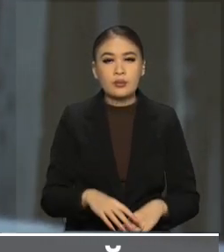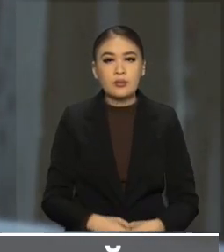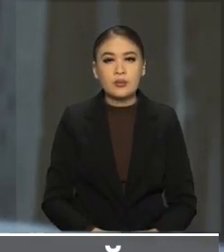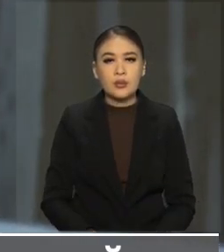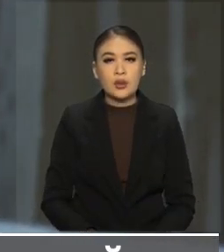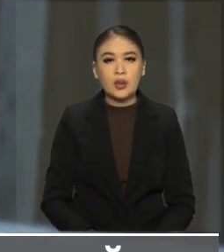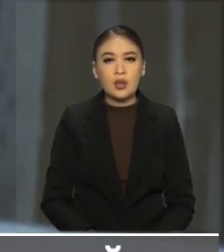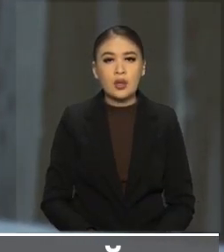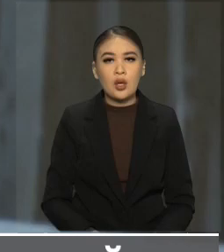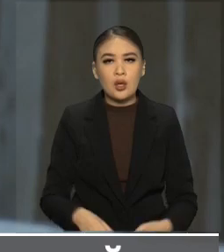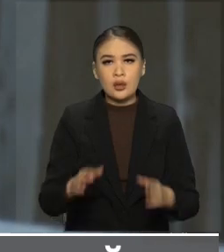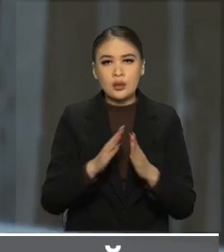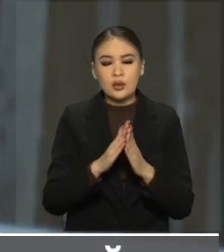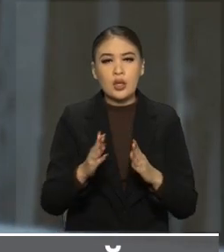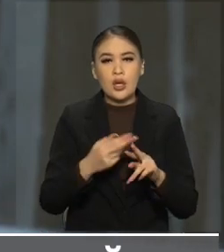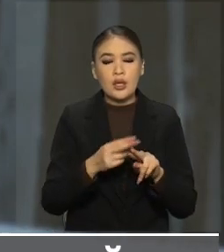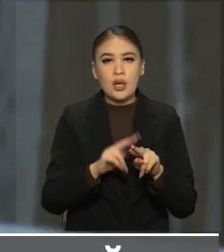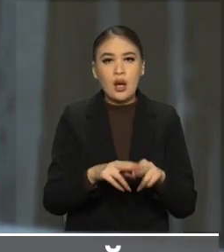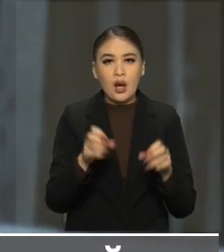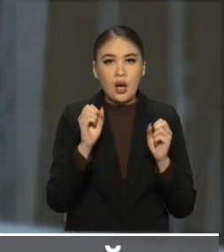тым шектен шығуына